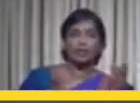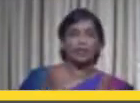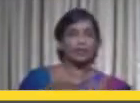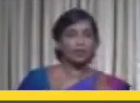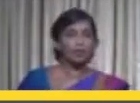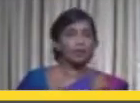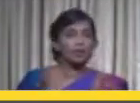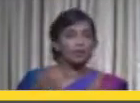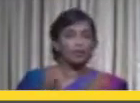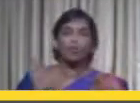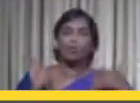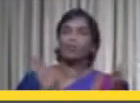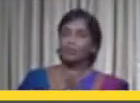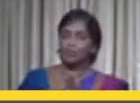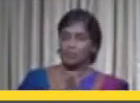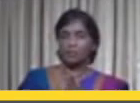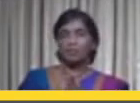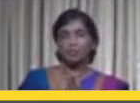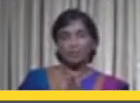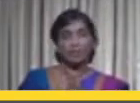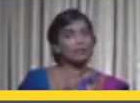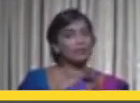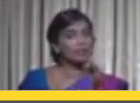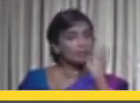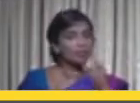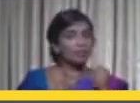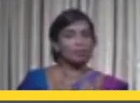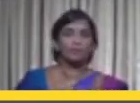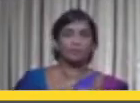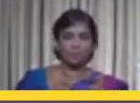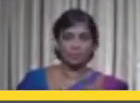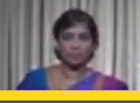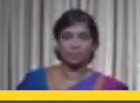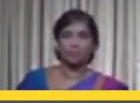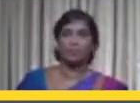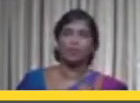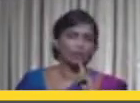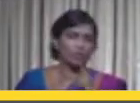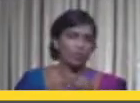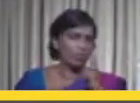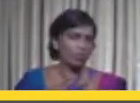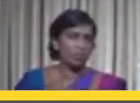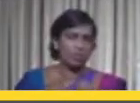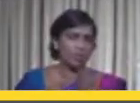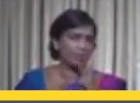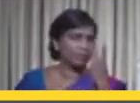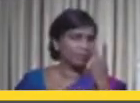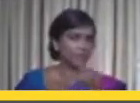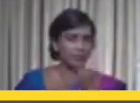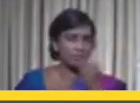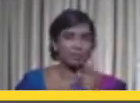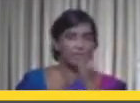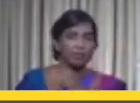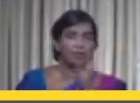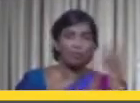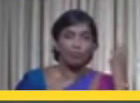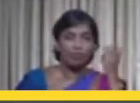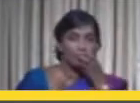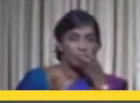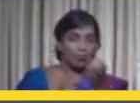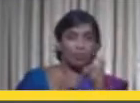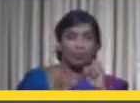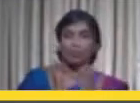कैबिनेट मंडले समग जनाधिपति क्रियात्मक मैं उदाहरण देखा देना एक पास को इरीदा कमीशन